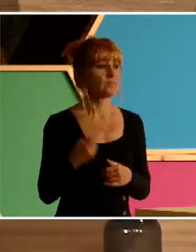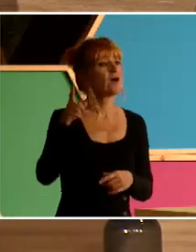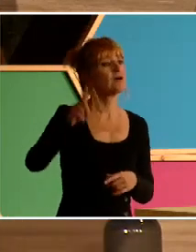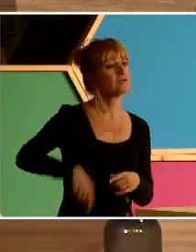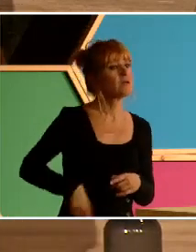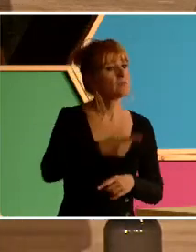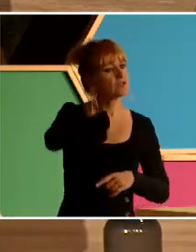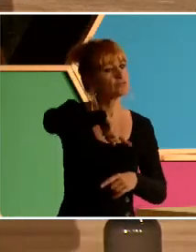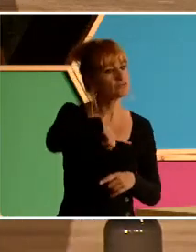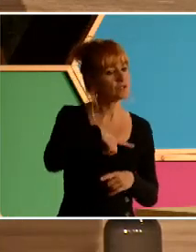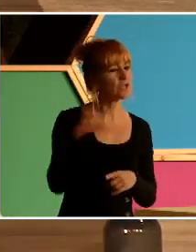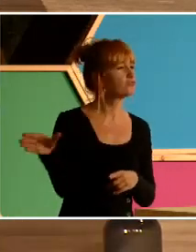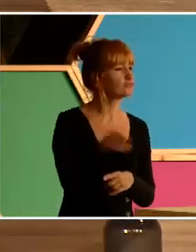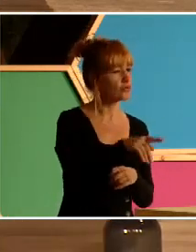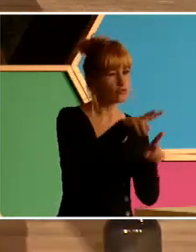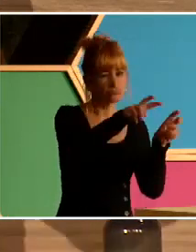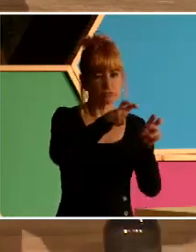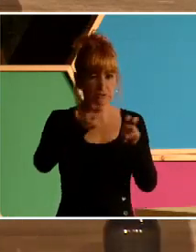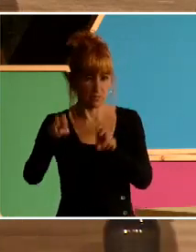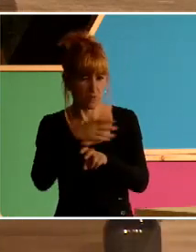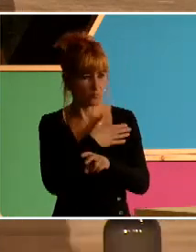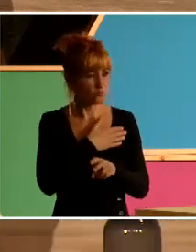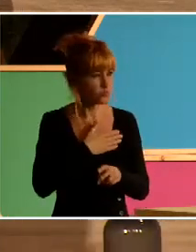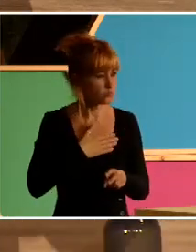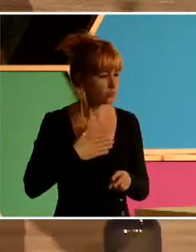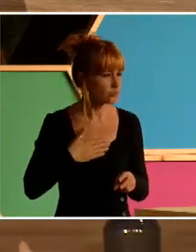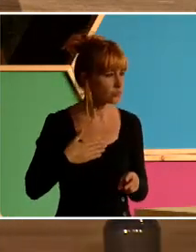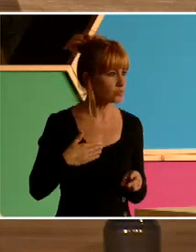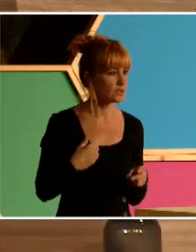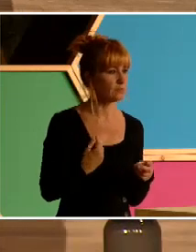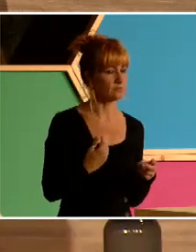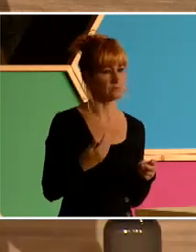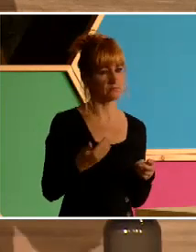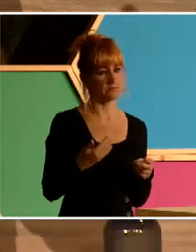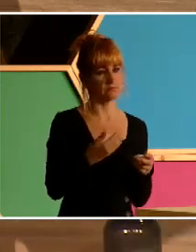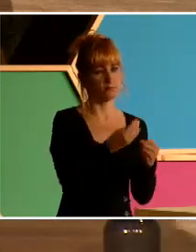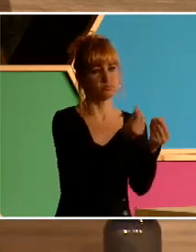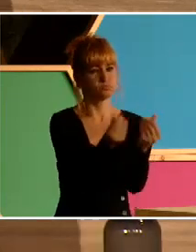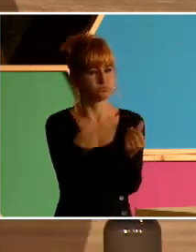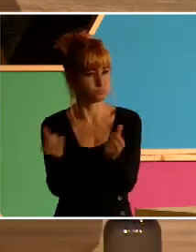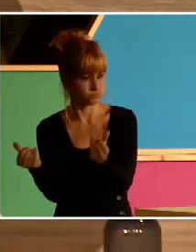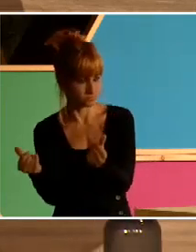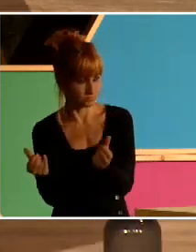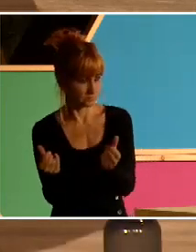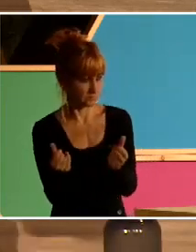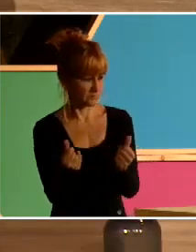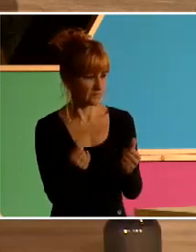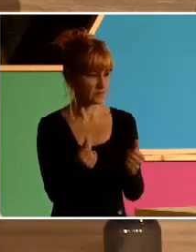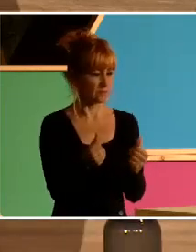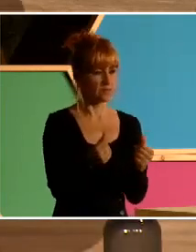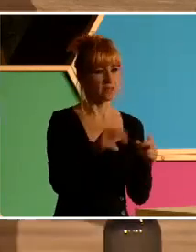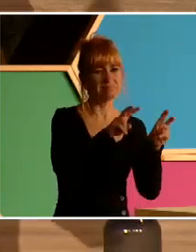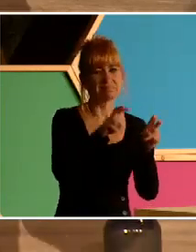volem derogar tot això, tot aquest paquet de mesures lliberticides, de dret penal de l'enemic, de populisme